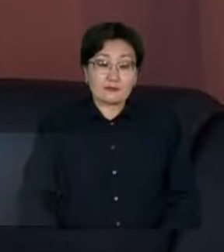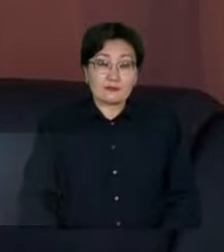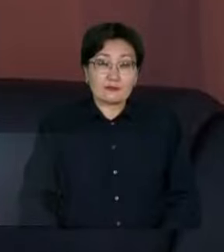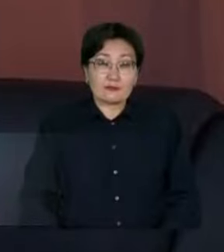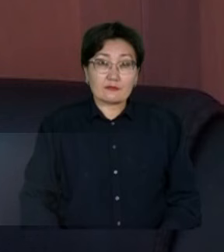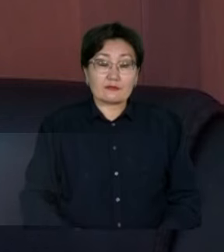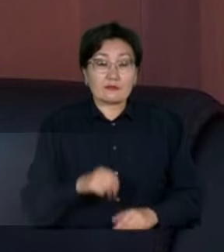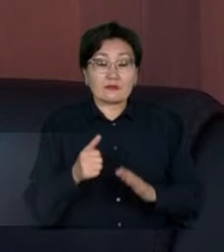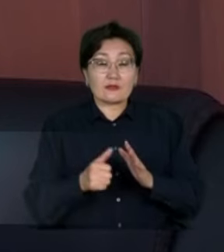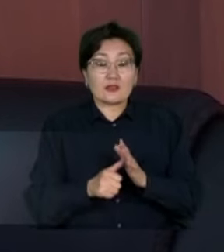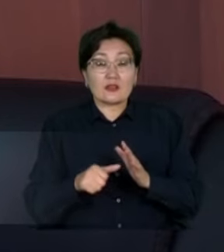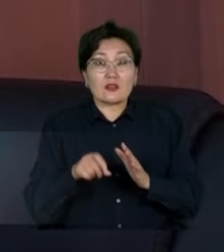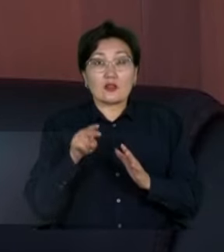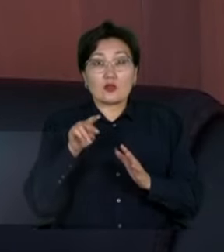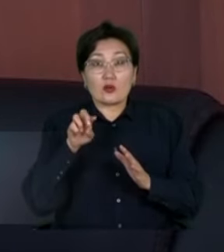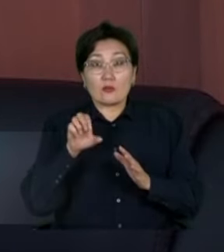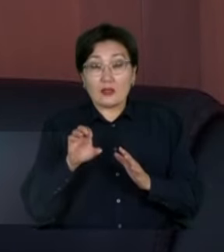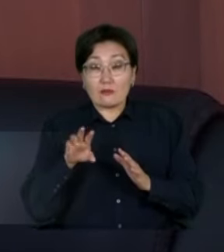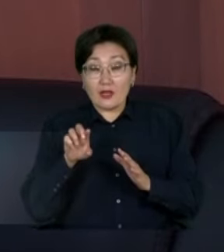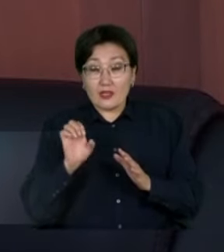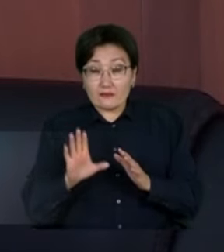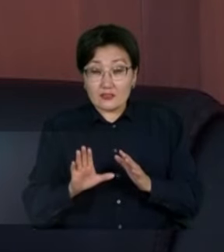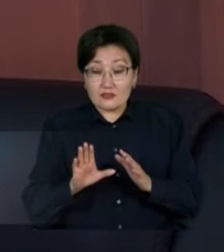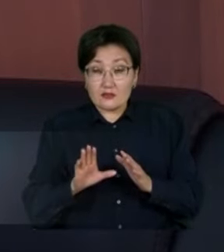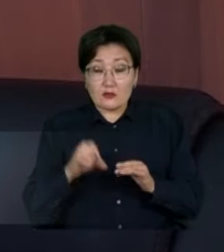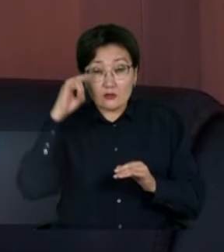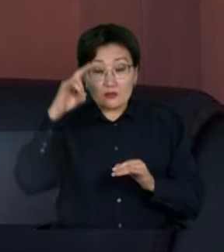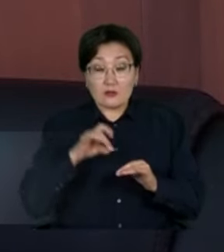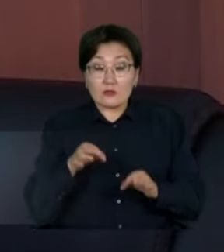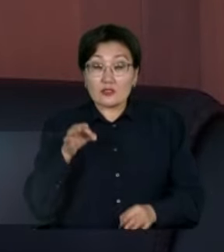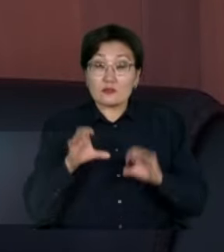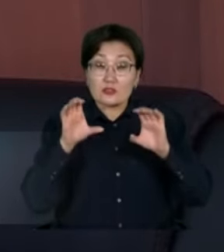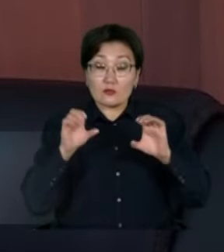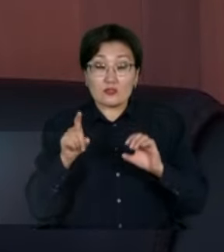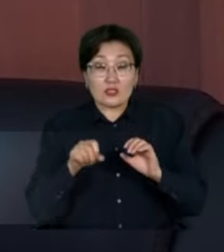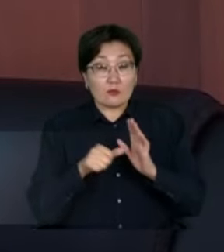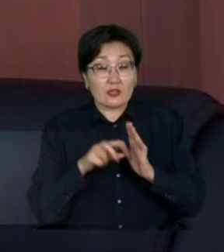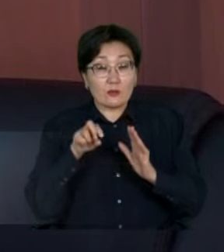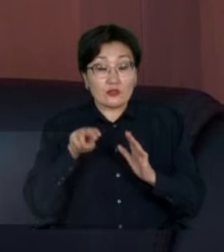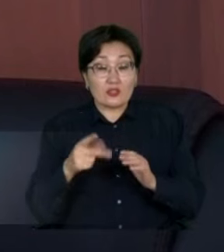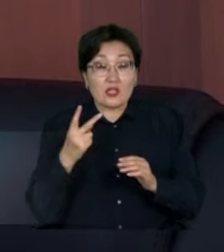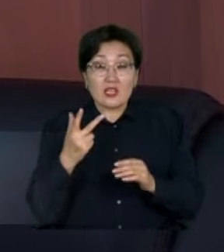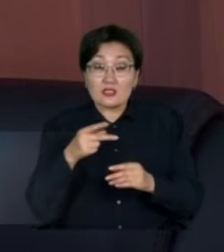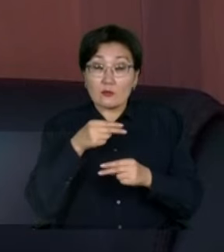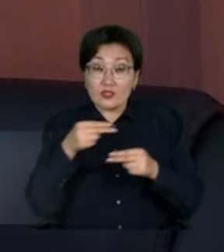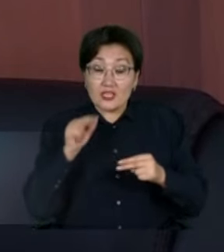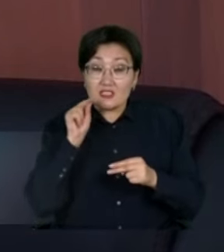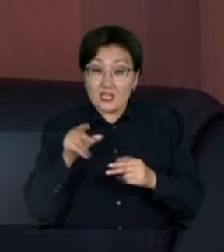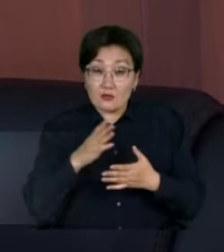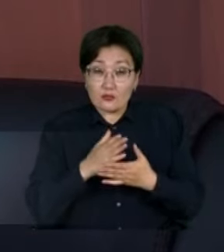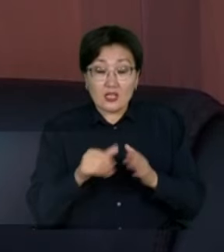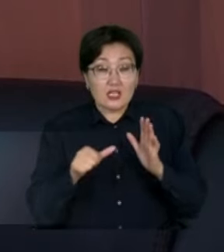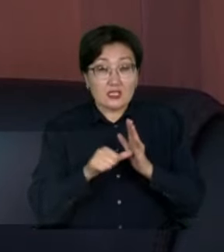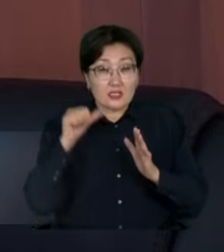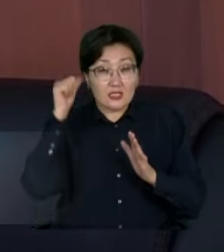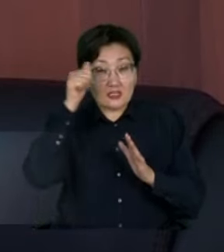Кәмелетке толмаған сотталушы Құрбанбаев Асылмұрат Мақсатұлы Қазақстан Республикасы Қылмыстық кодексінің 160 бабының 3-ші бөлігімен кінәлі деп танылып, 6 жыл